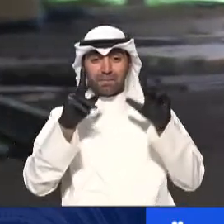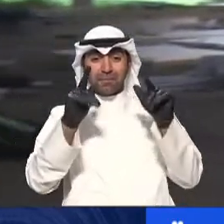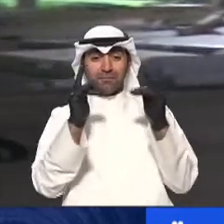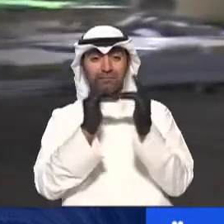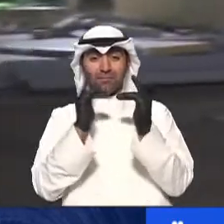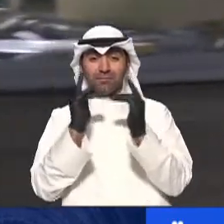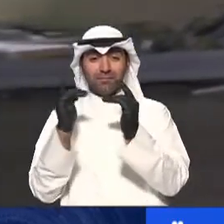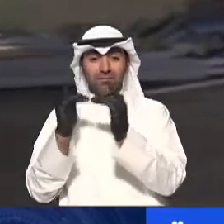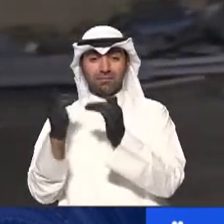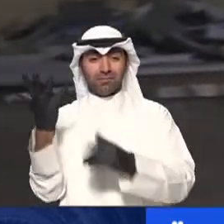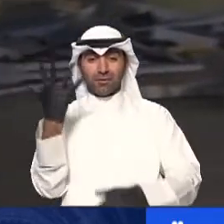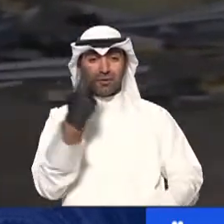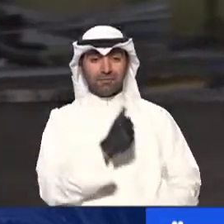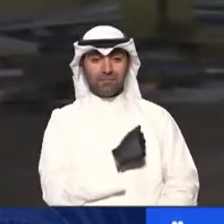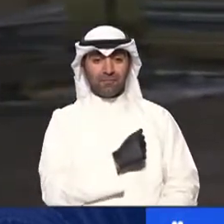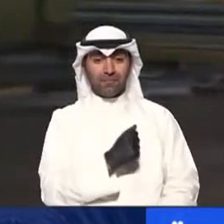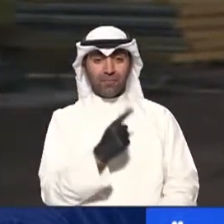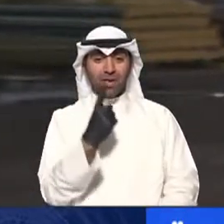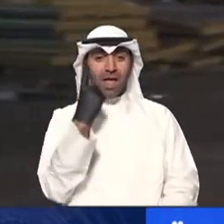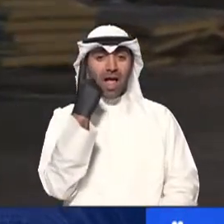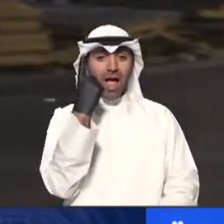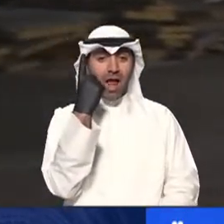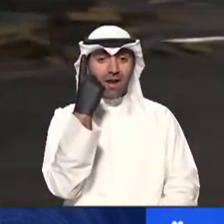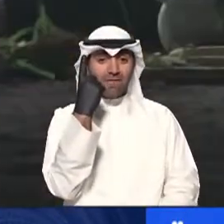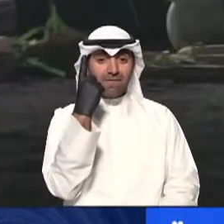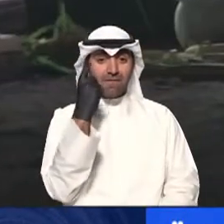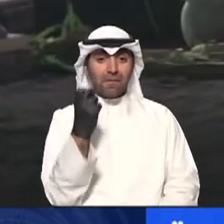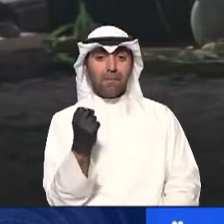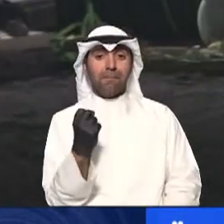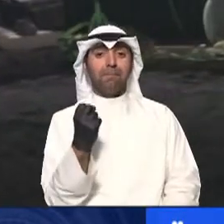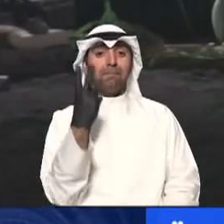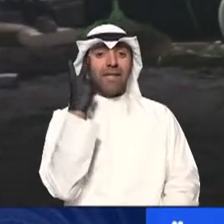سرير. تم تسليم القاعة رقم 4 منها و814